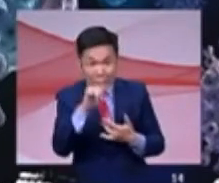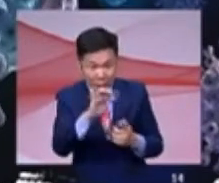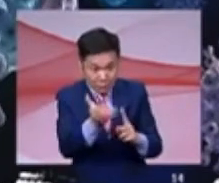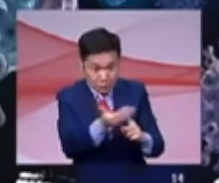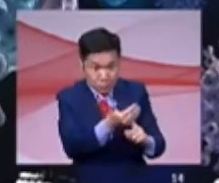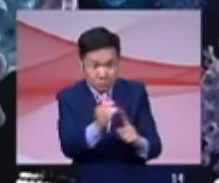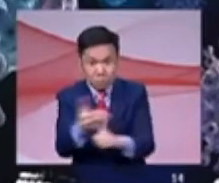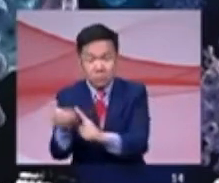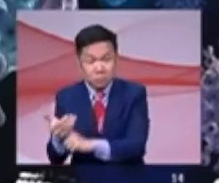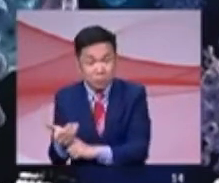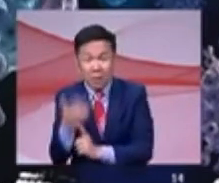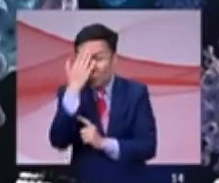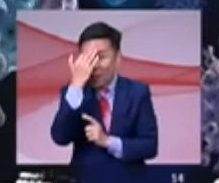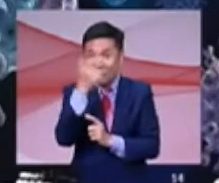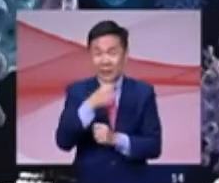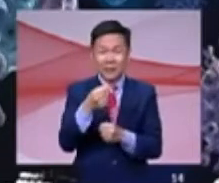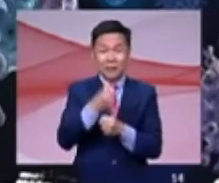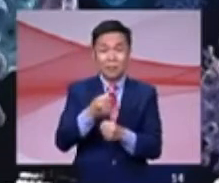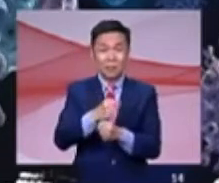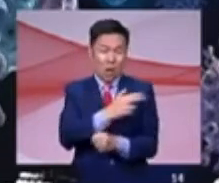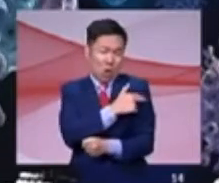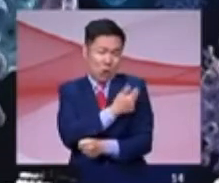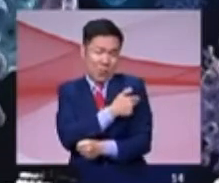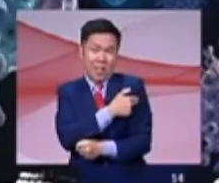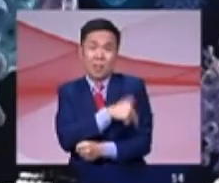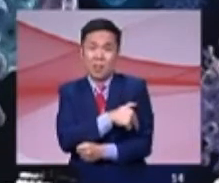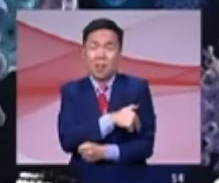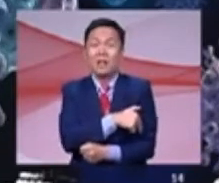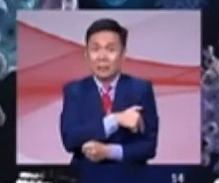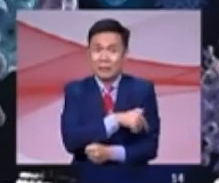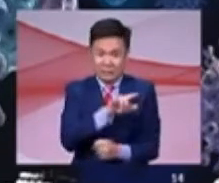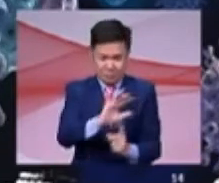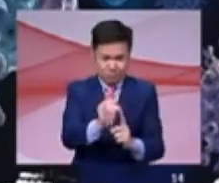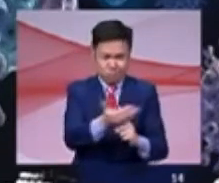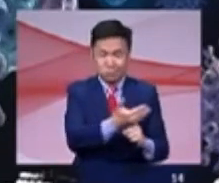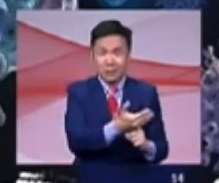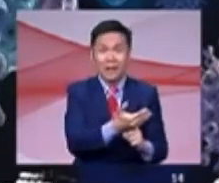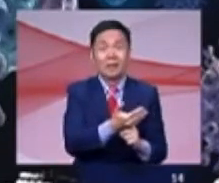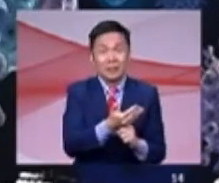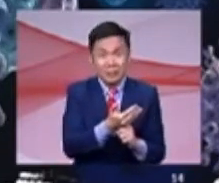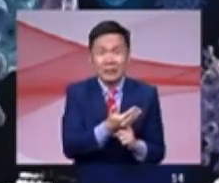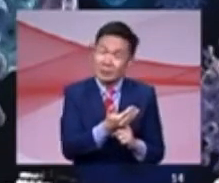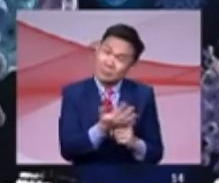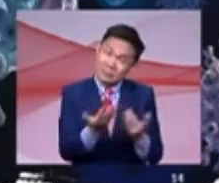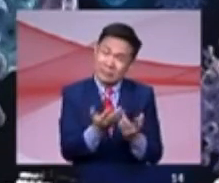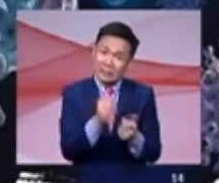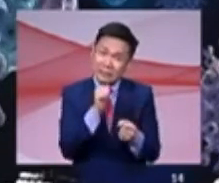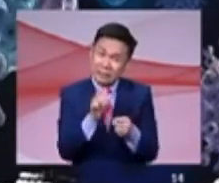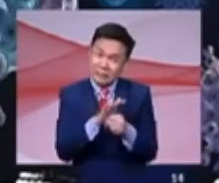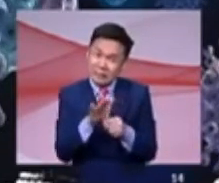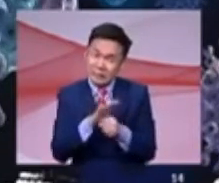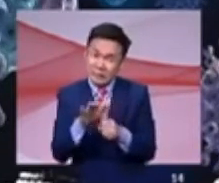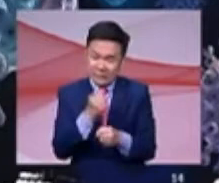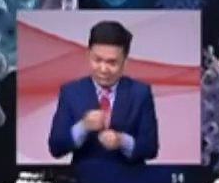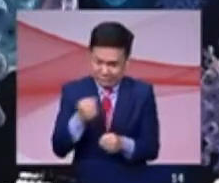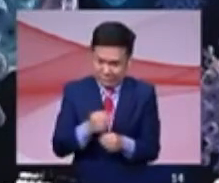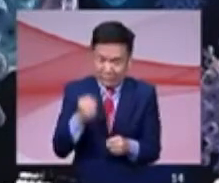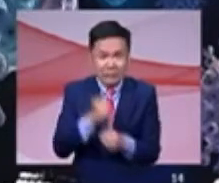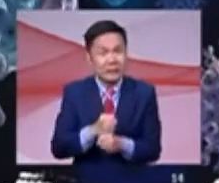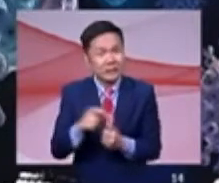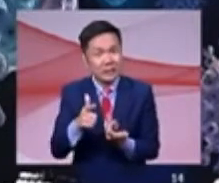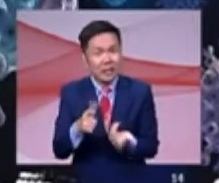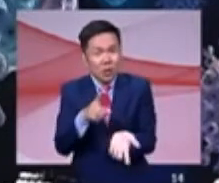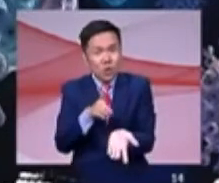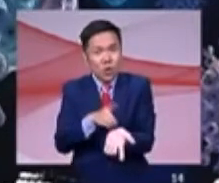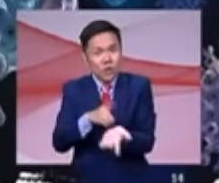dikuarantinkan. Kerana petugas kesihatan yang dijangkiti dan dikuarantinkan bermaksud kita akan kurang petugas yang untuk merawat